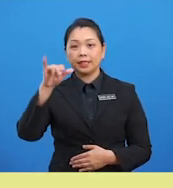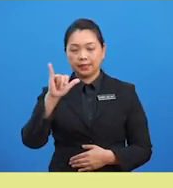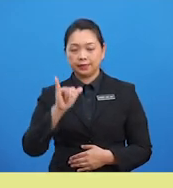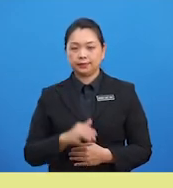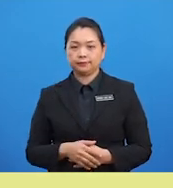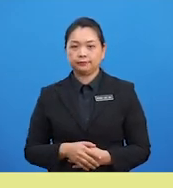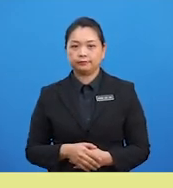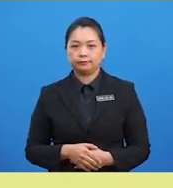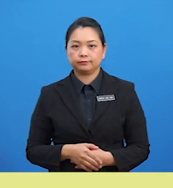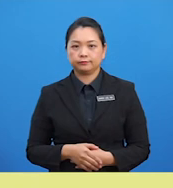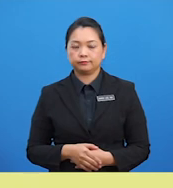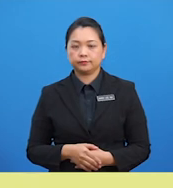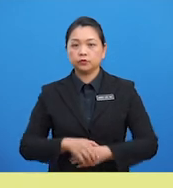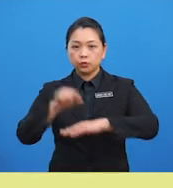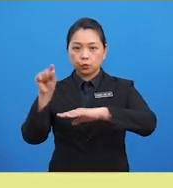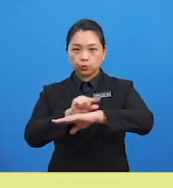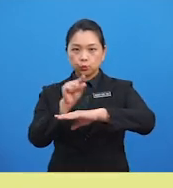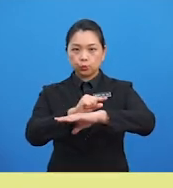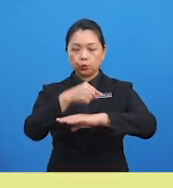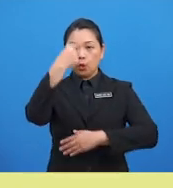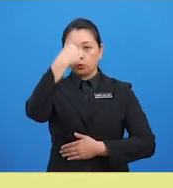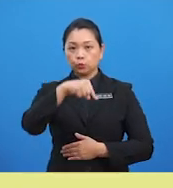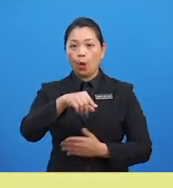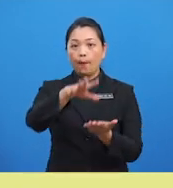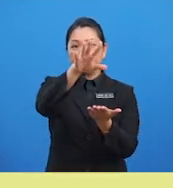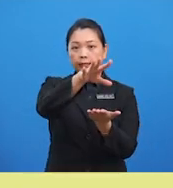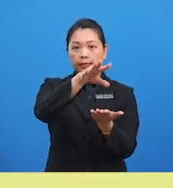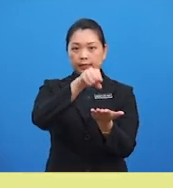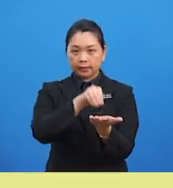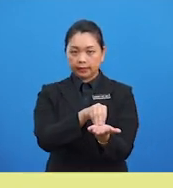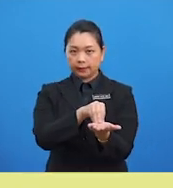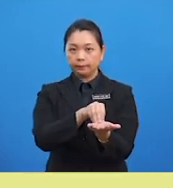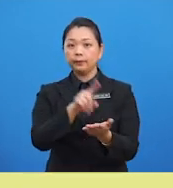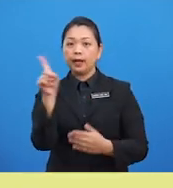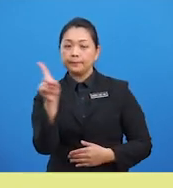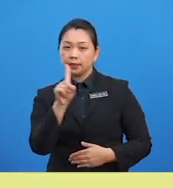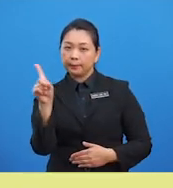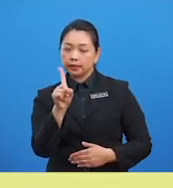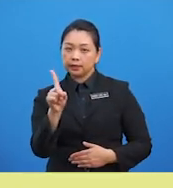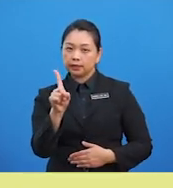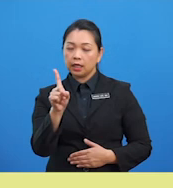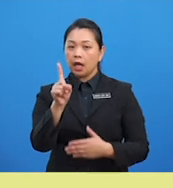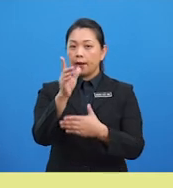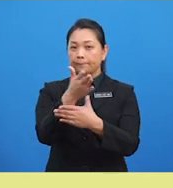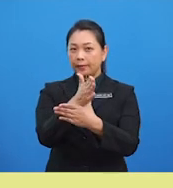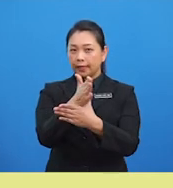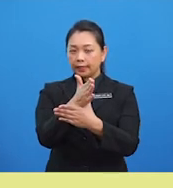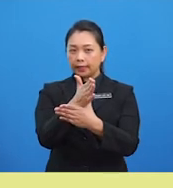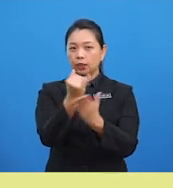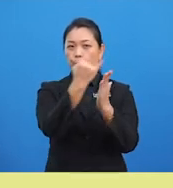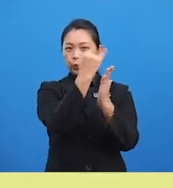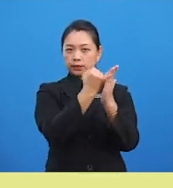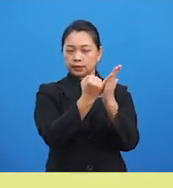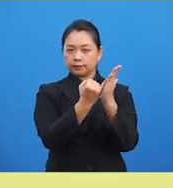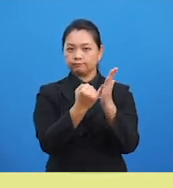Copy digunakan untuk menyalin mana-mana bahagian lukisan yang